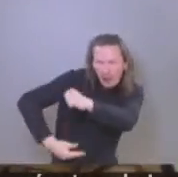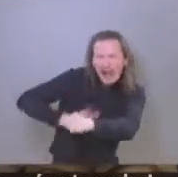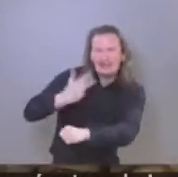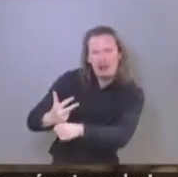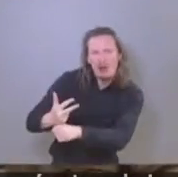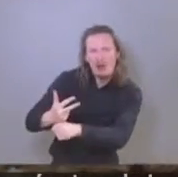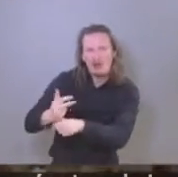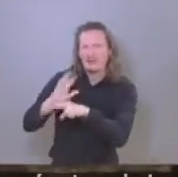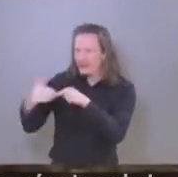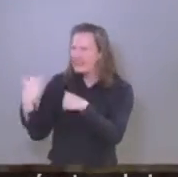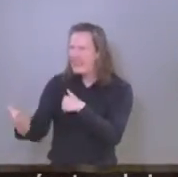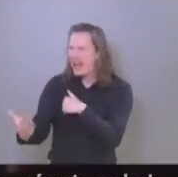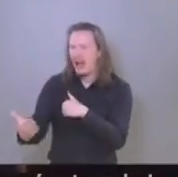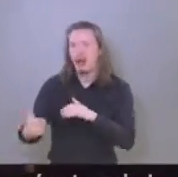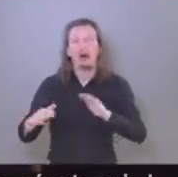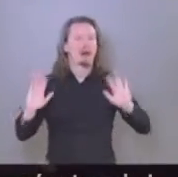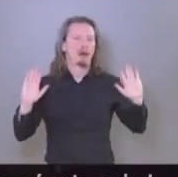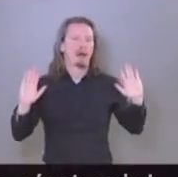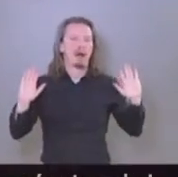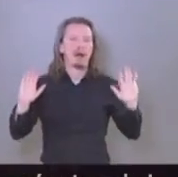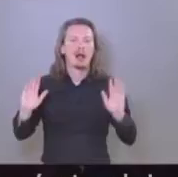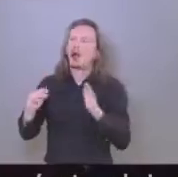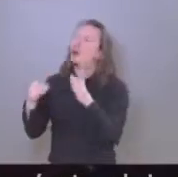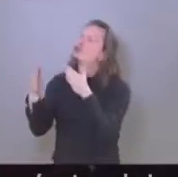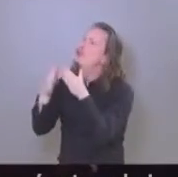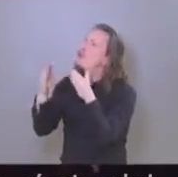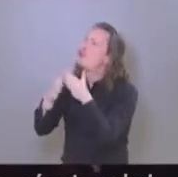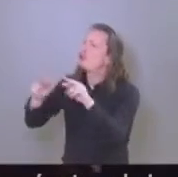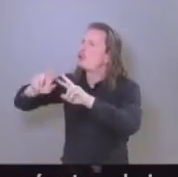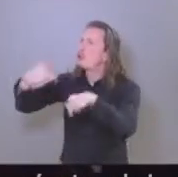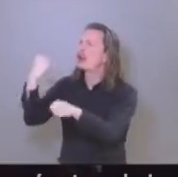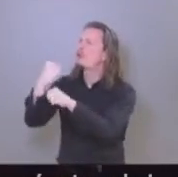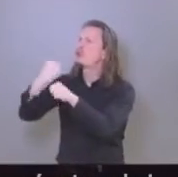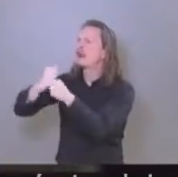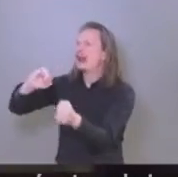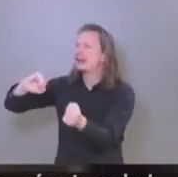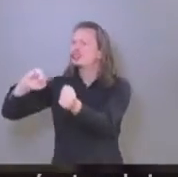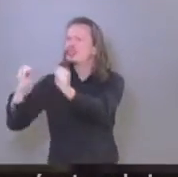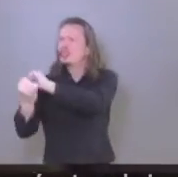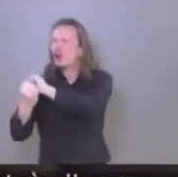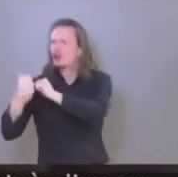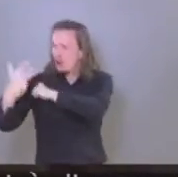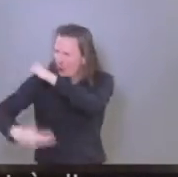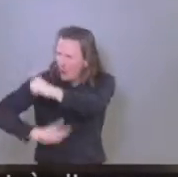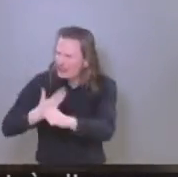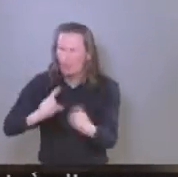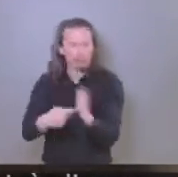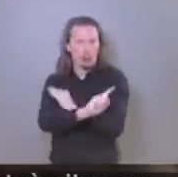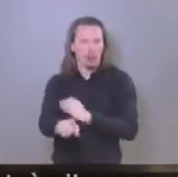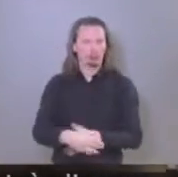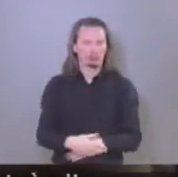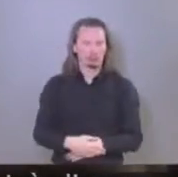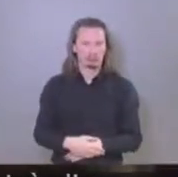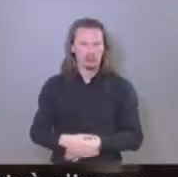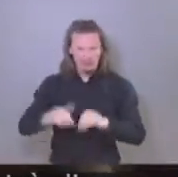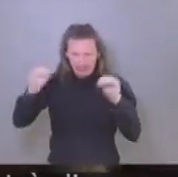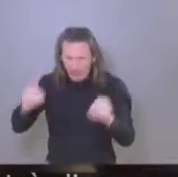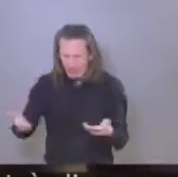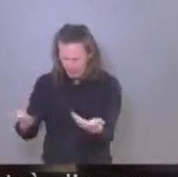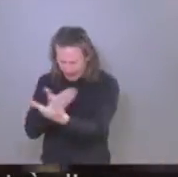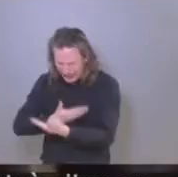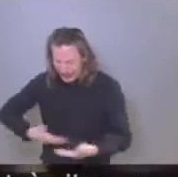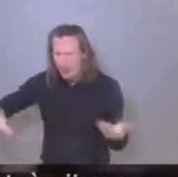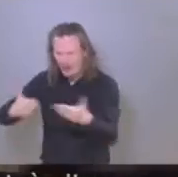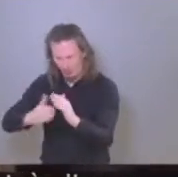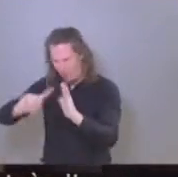la possibilité de demander la requalification de votre emploi alors que vous êtes dans une situation qui justifierait qu'elle